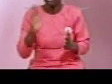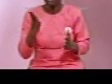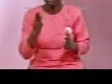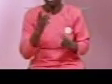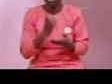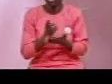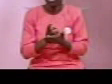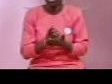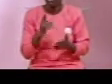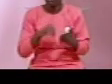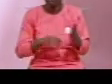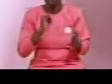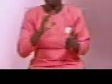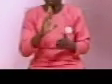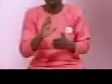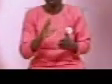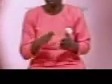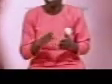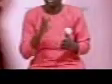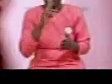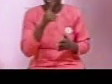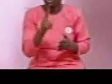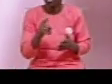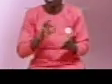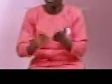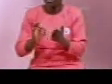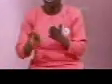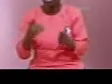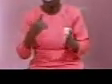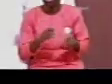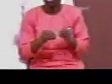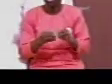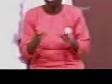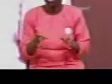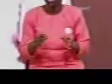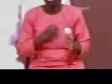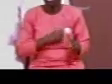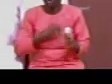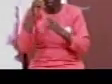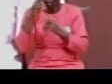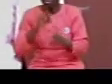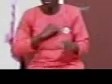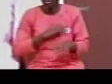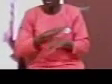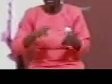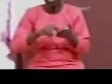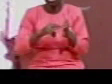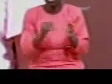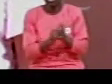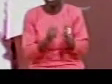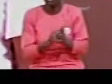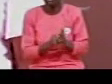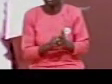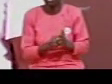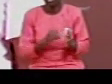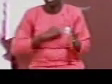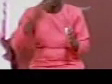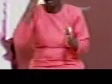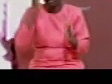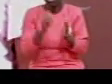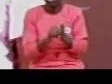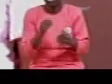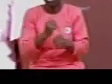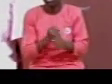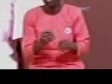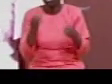ايه يا صلاح؟ وانت بتعدل لي المشاريب اللي انا بشربها ولا ايه؟ اسف يا فندم ما اقصدش لكن انا خايف على حضرتك. انا عارف ان كتر القهوه بالليل